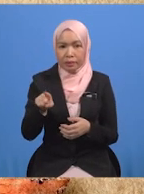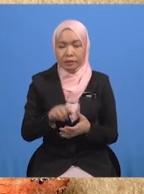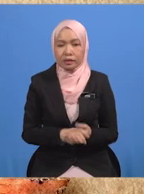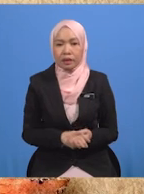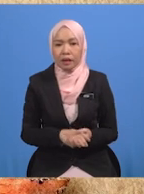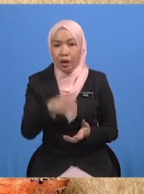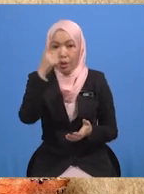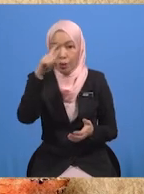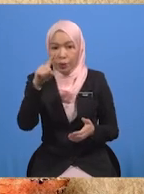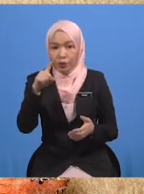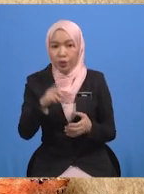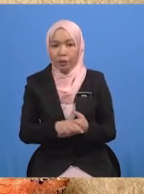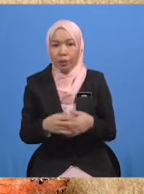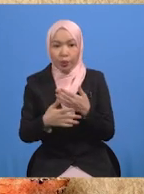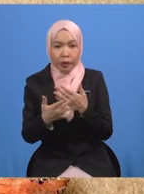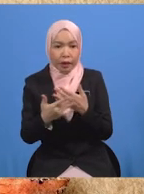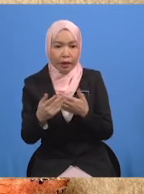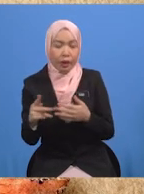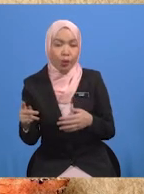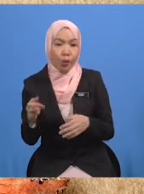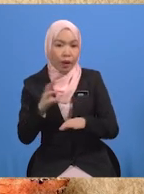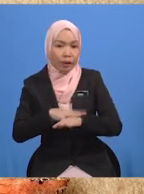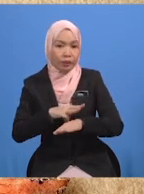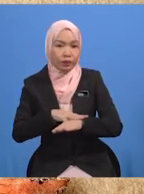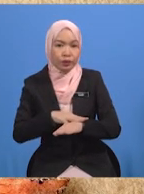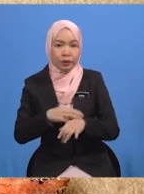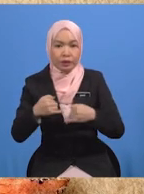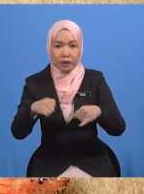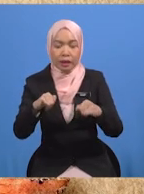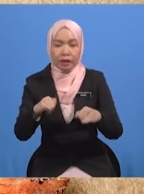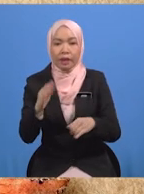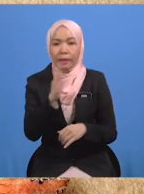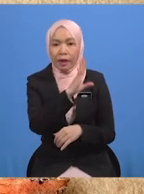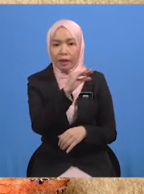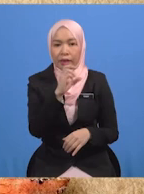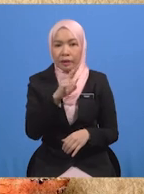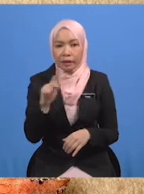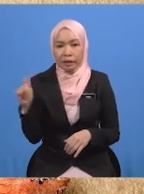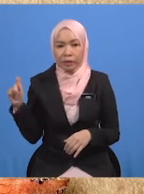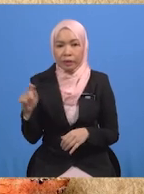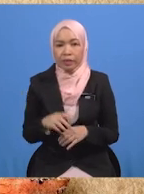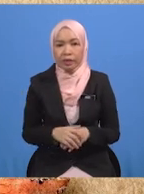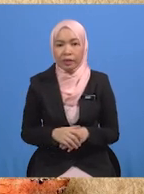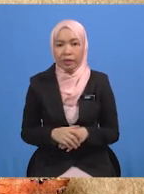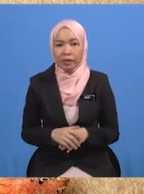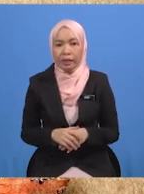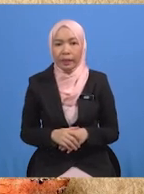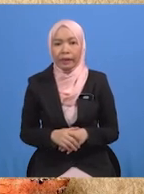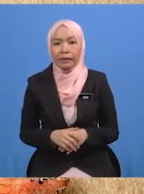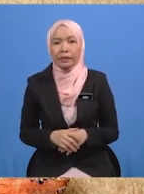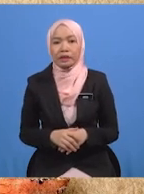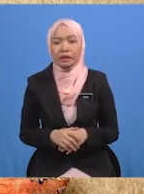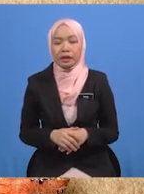timur dan barat. Hal demikian kerana sebelum ini pihak barat terpaksa mengelilingi benua